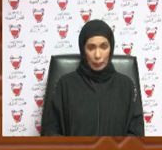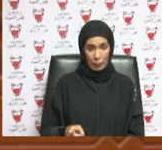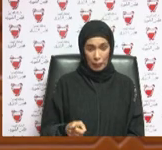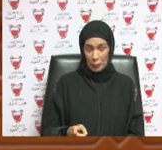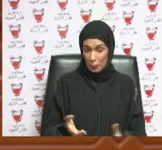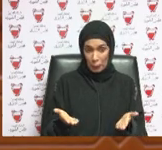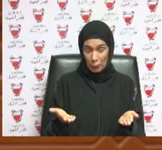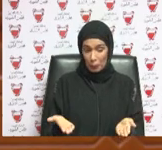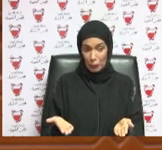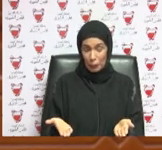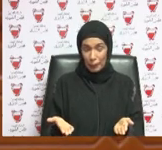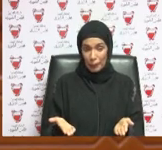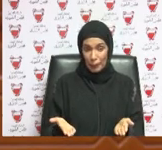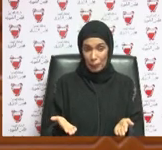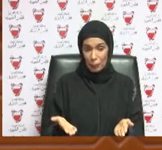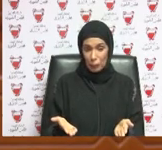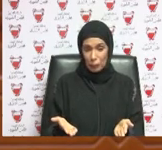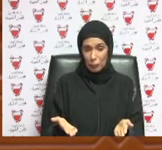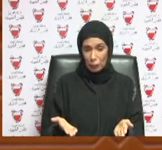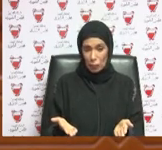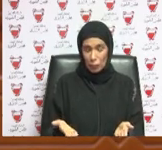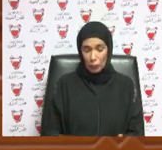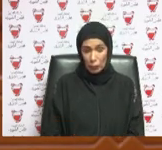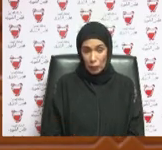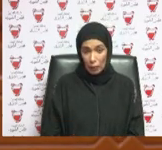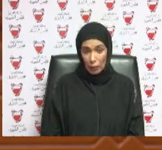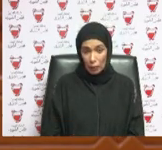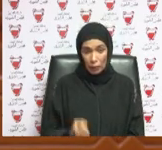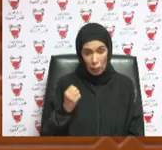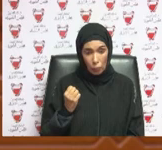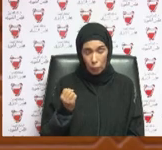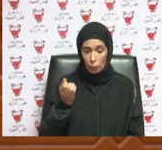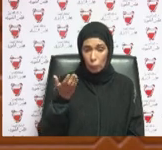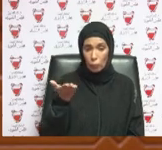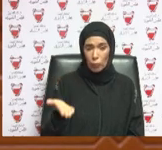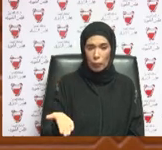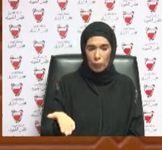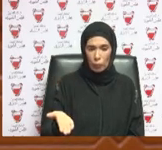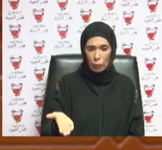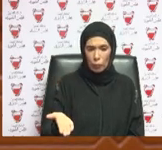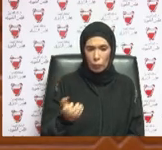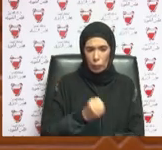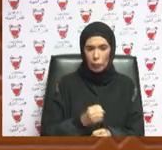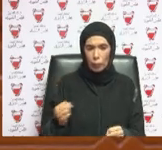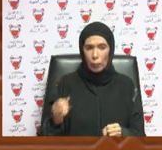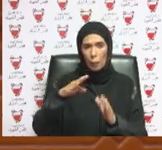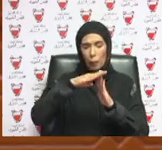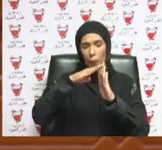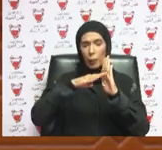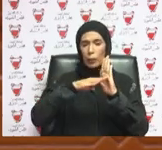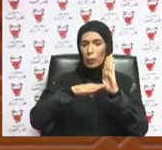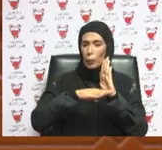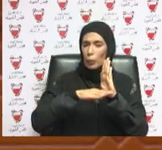حاضرة دائما فيما أسسته من مبادرات ومشاريع وبرامج